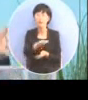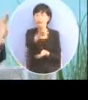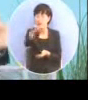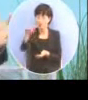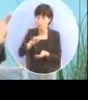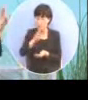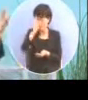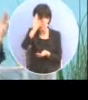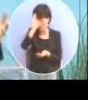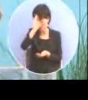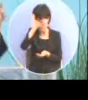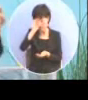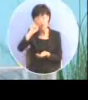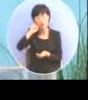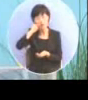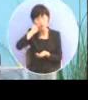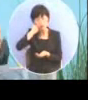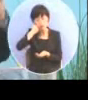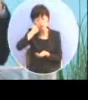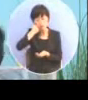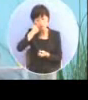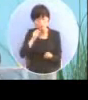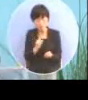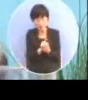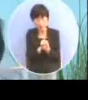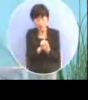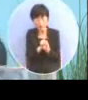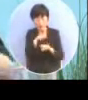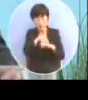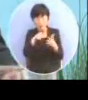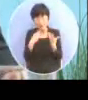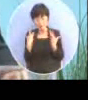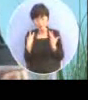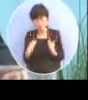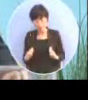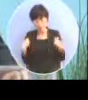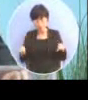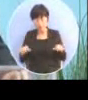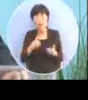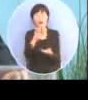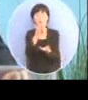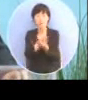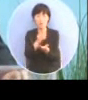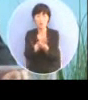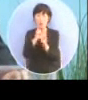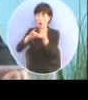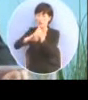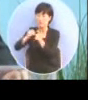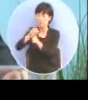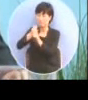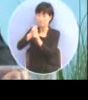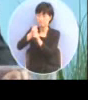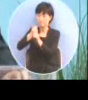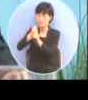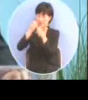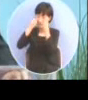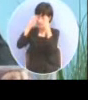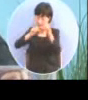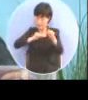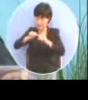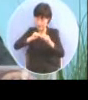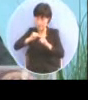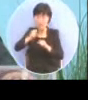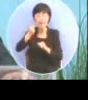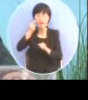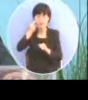여러분 병들거나 어려우실 때 낙심하지 마시고 이 언약 딱 붙잡고 도전해 보세요. 역사. À, nếu các bạn không ai có may không may mắc bệnh, đừng có buồn chán, hãy thách